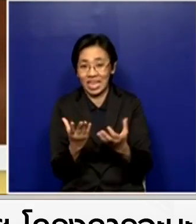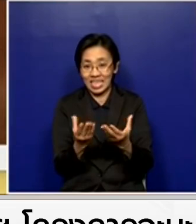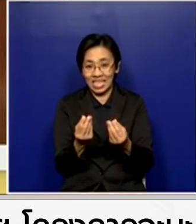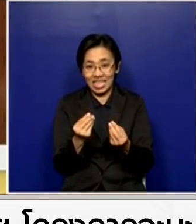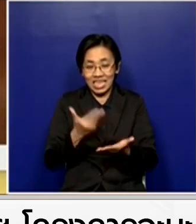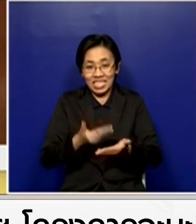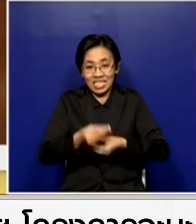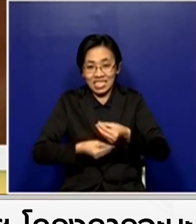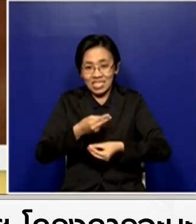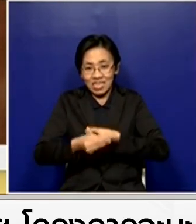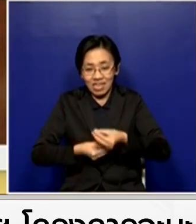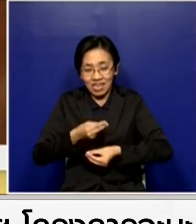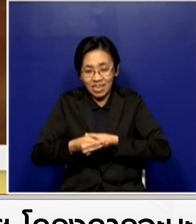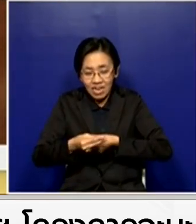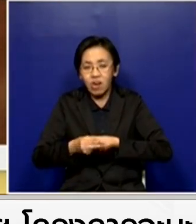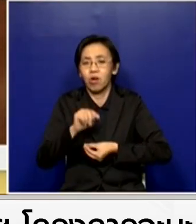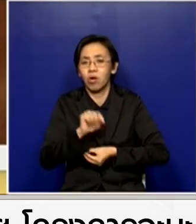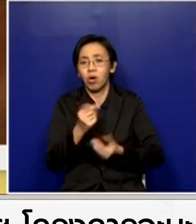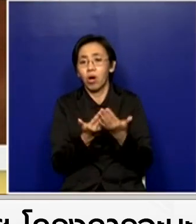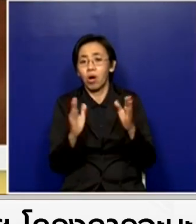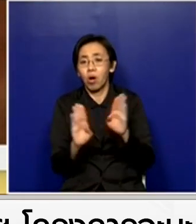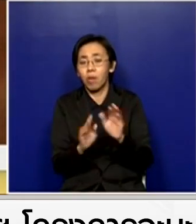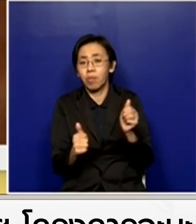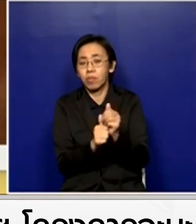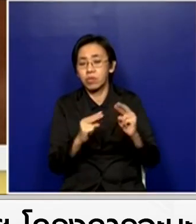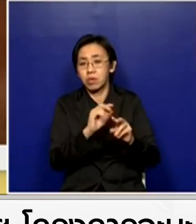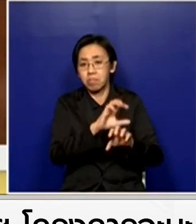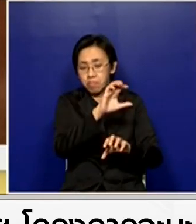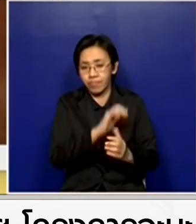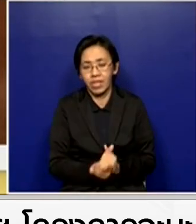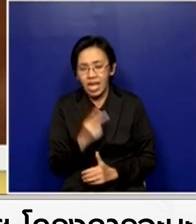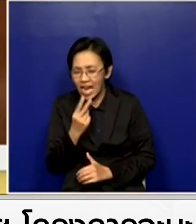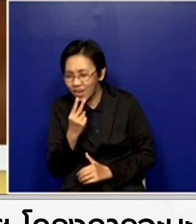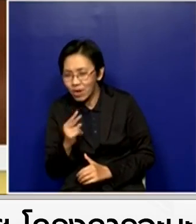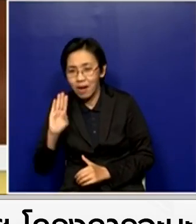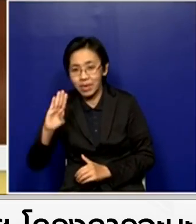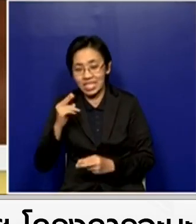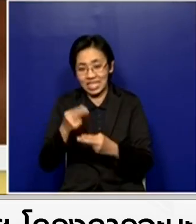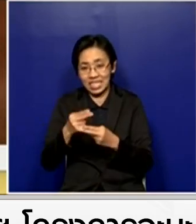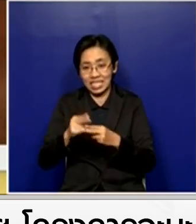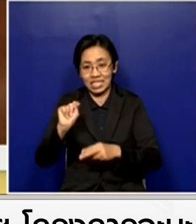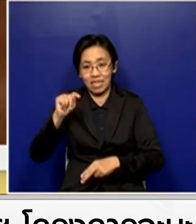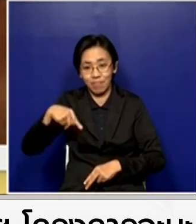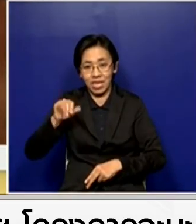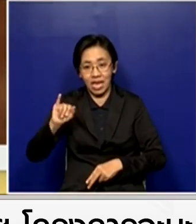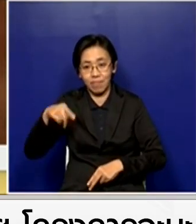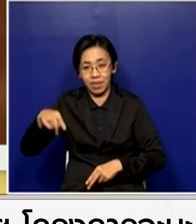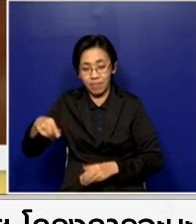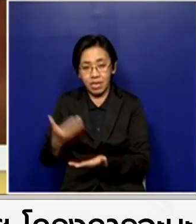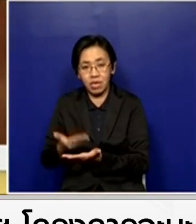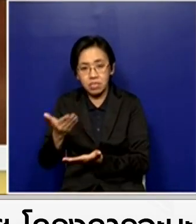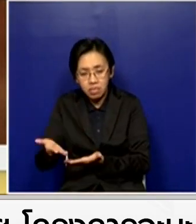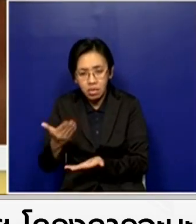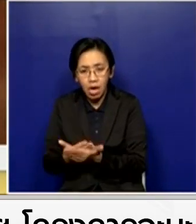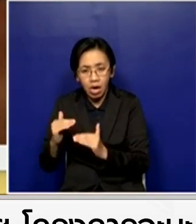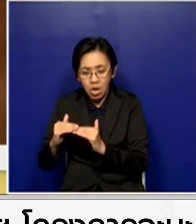มีการซ้อขายทรสอำพรังของเครอขายครบกัวในนปออกนะครัเอาเฉพาะแลงที่บริษัท TPIPP รับซื้อนะครัราคาก็จะ